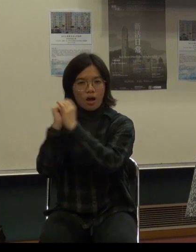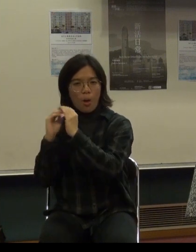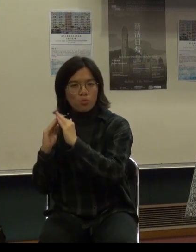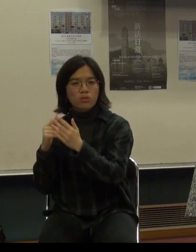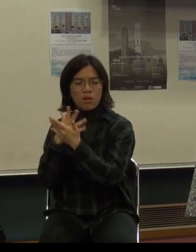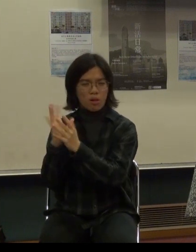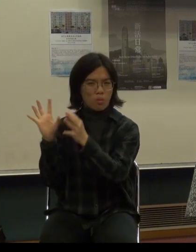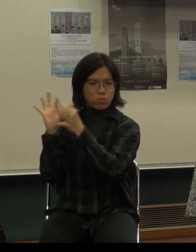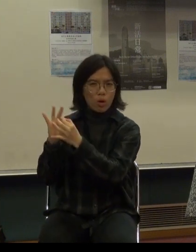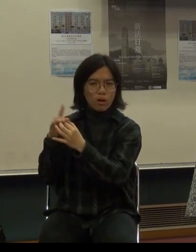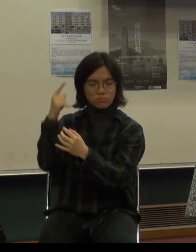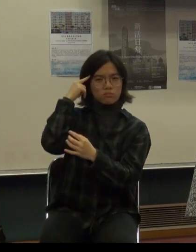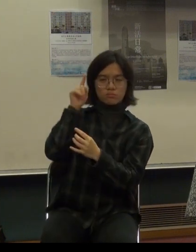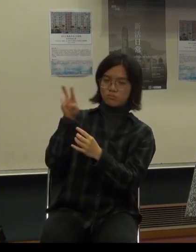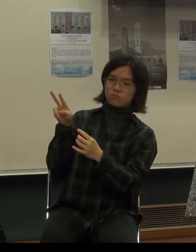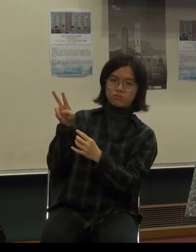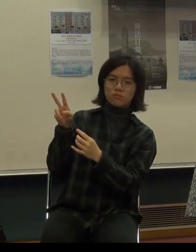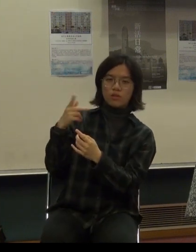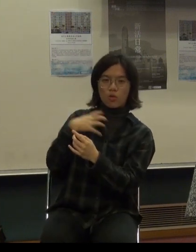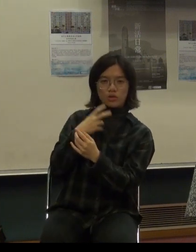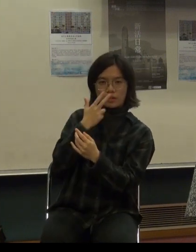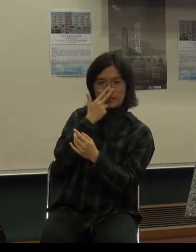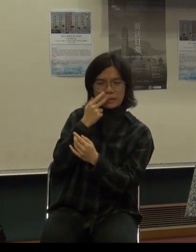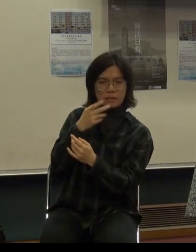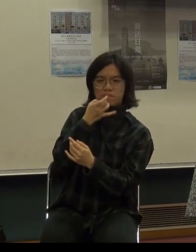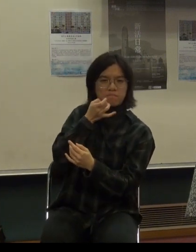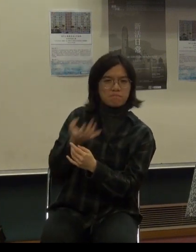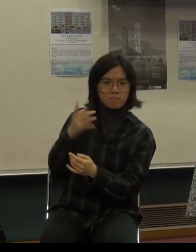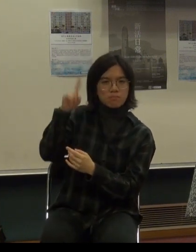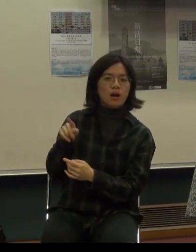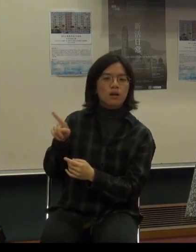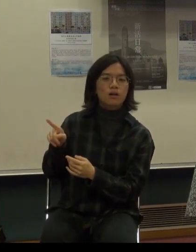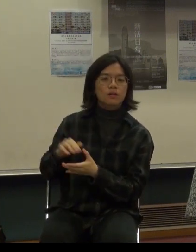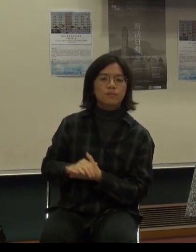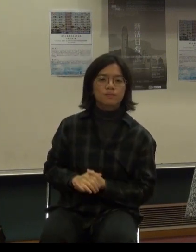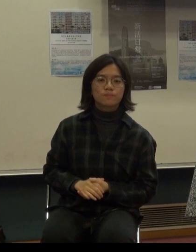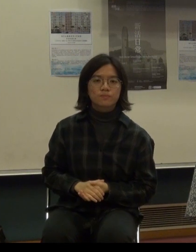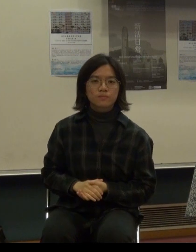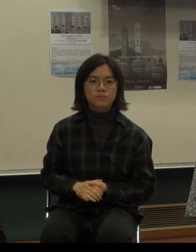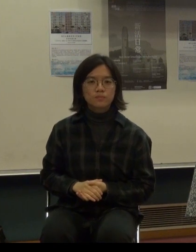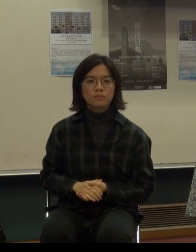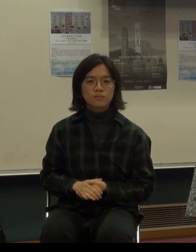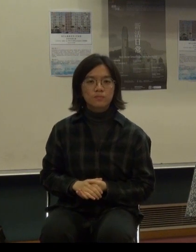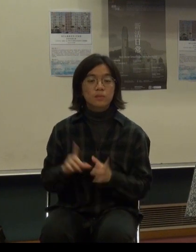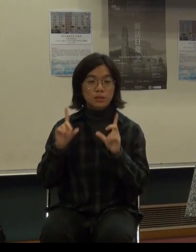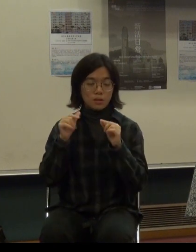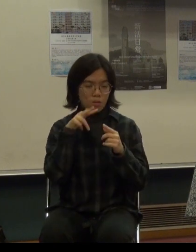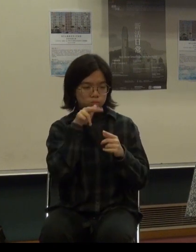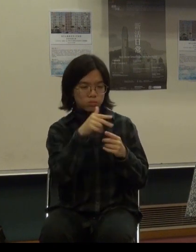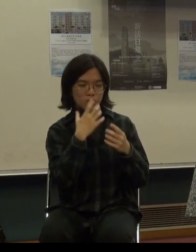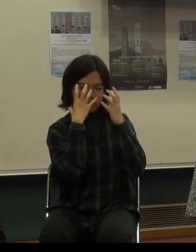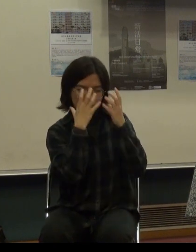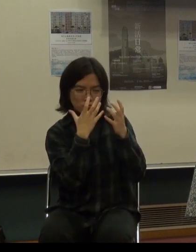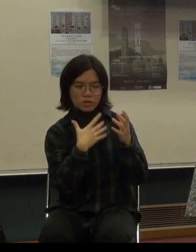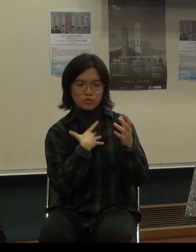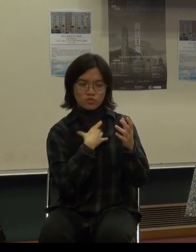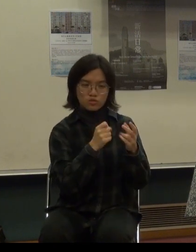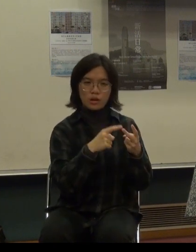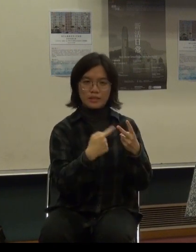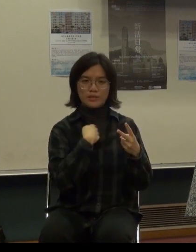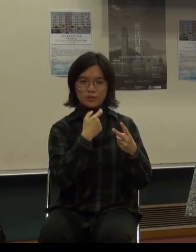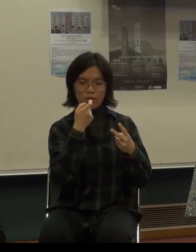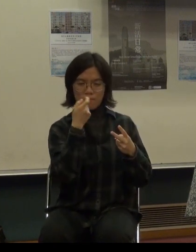關嘅。咁佢哋開始有一個咁樣嘅對裝飾物嗰個厭惡。咁嗱，依啲覺得注重功能，希望可以大量生產，適合